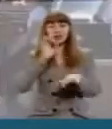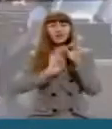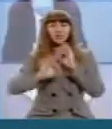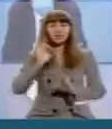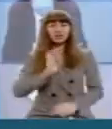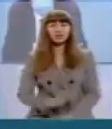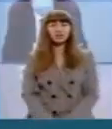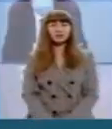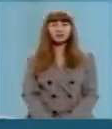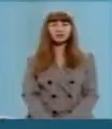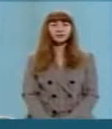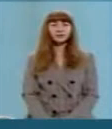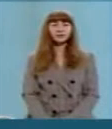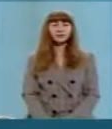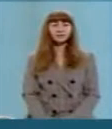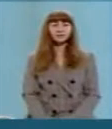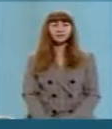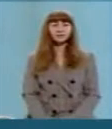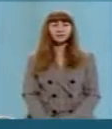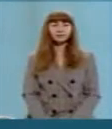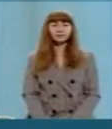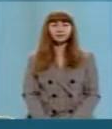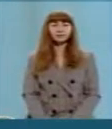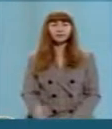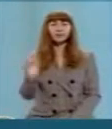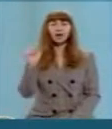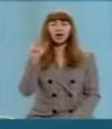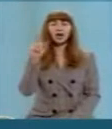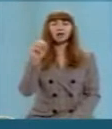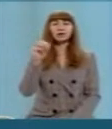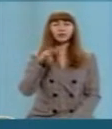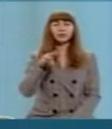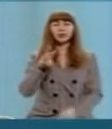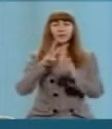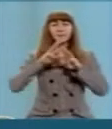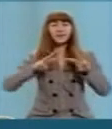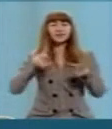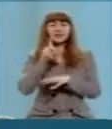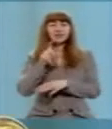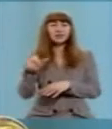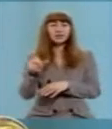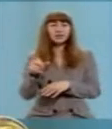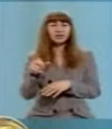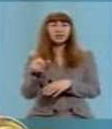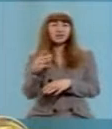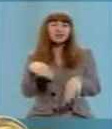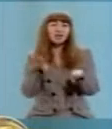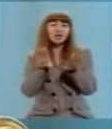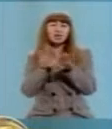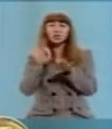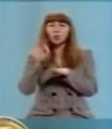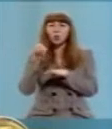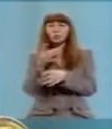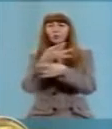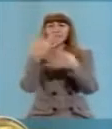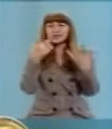қамтылды. Бұл қауіпті ауру. Оны емдейтін вакцина әлі жасалған жоқ. Бірақ